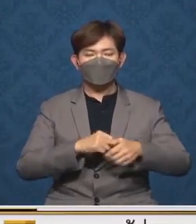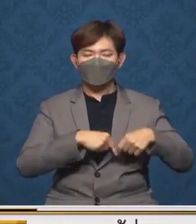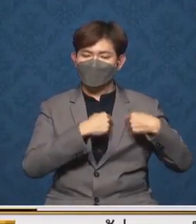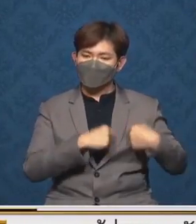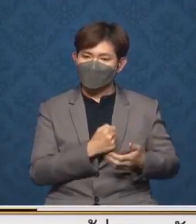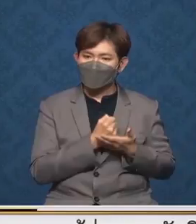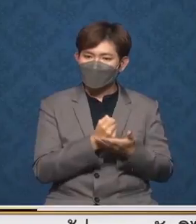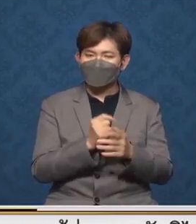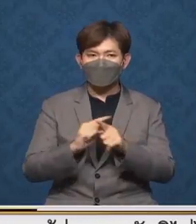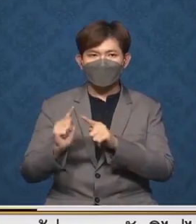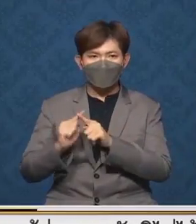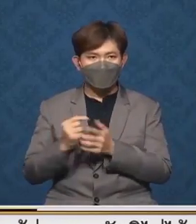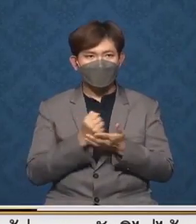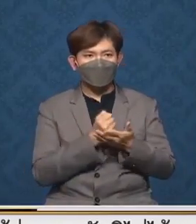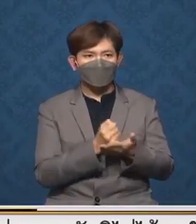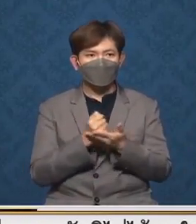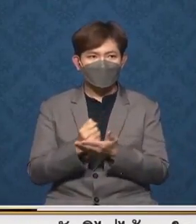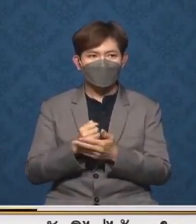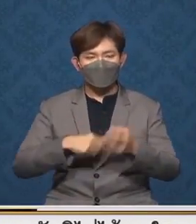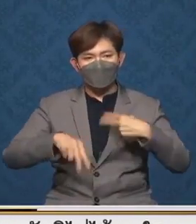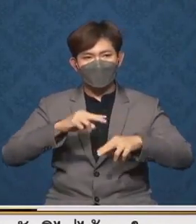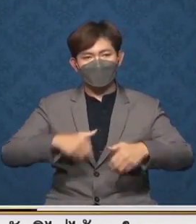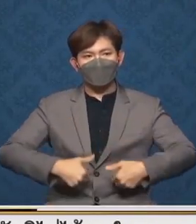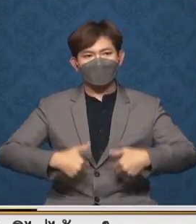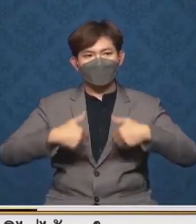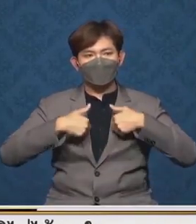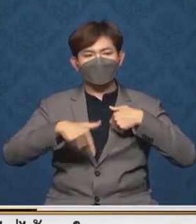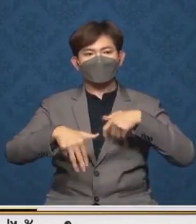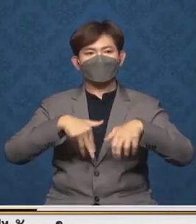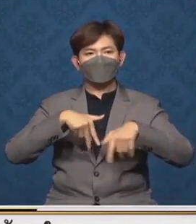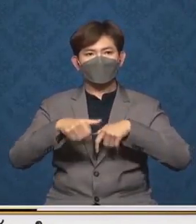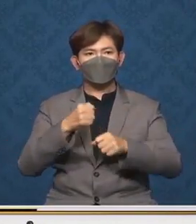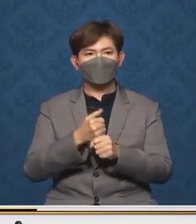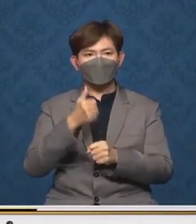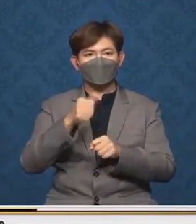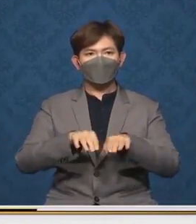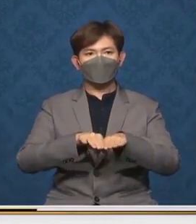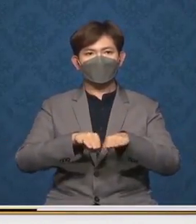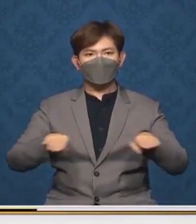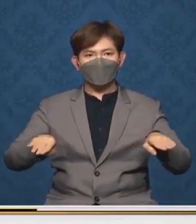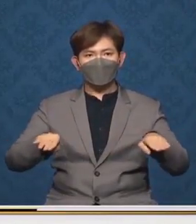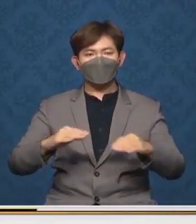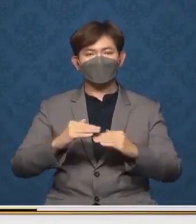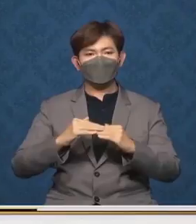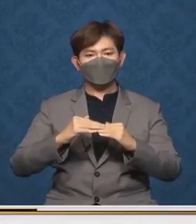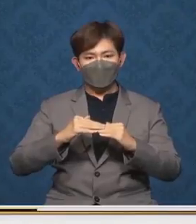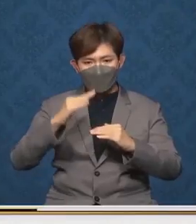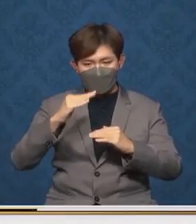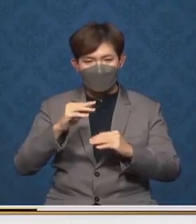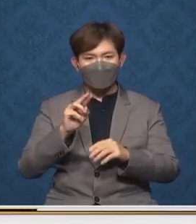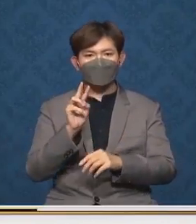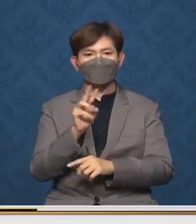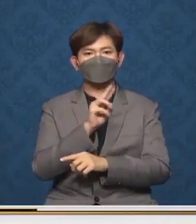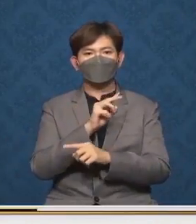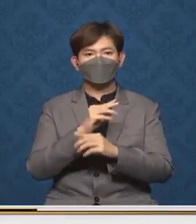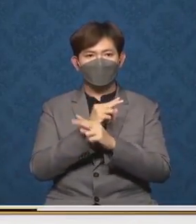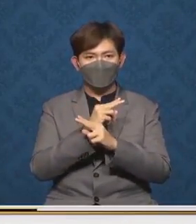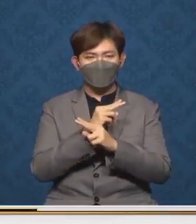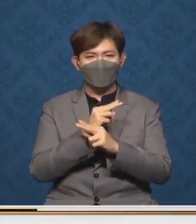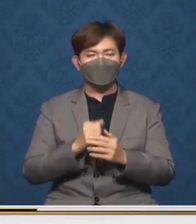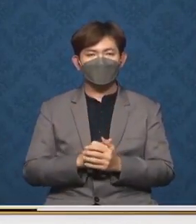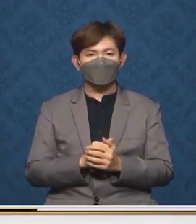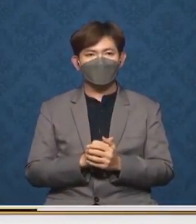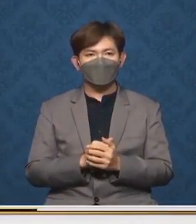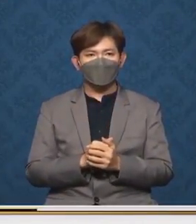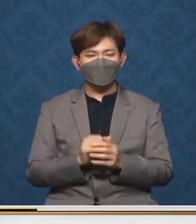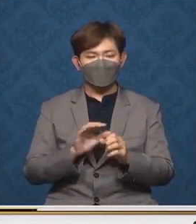างๆนะครับที่เขาช่วยกันในรักษาชีวิตประชาชนได้มากกว่าเกณฑ์เฉลี่ยของโลกถึง2เท่าอัตราการเสียชีวิตต่อการ